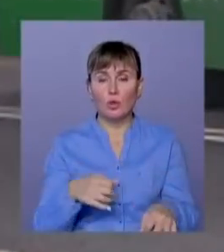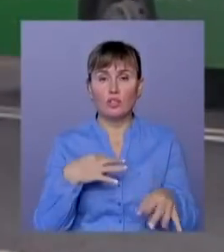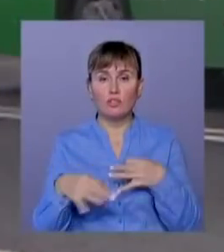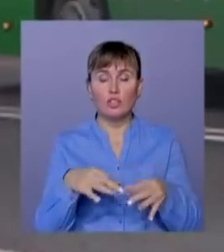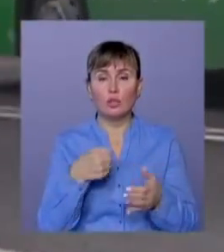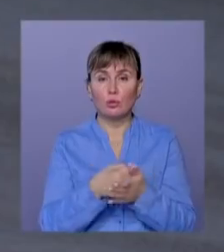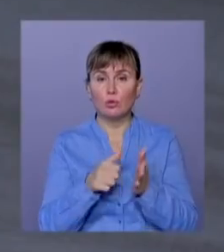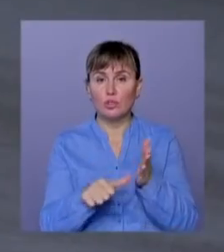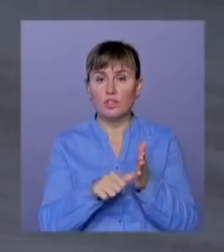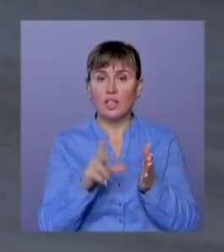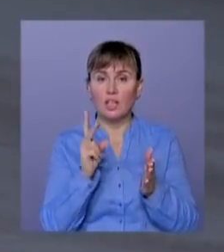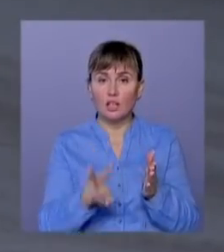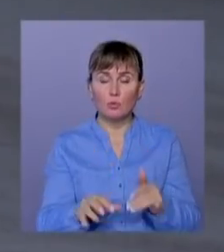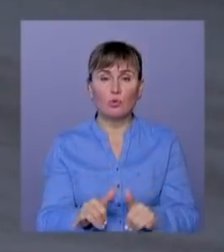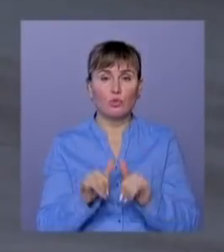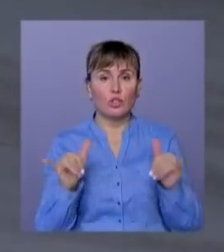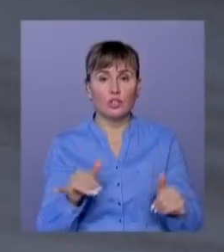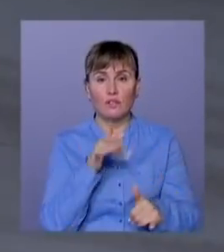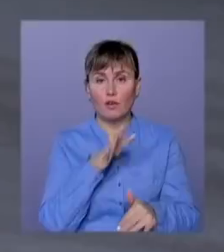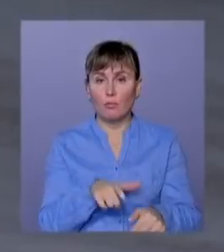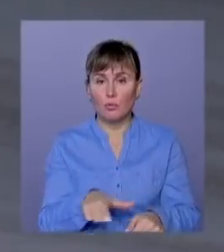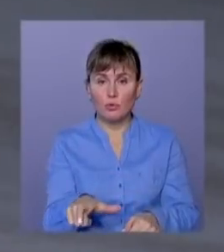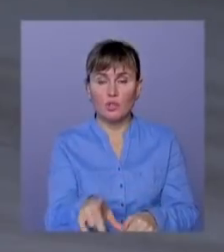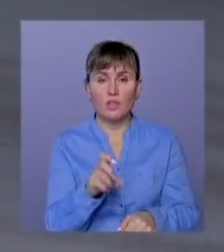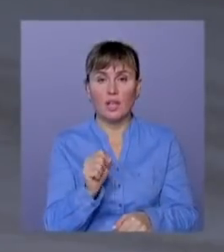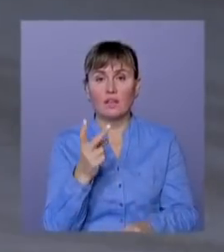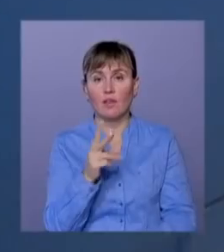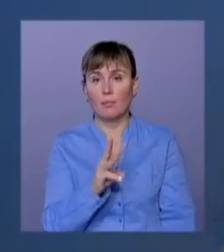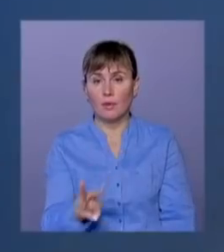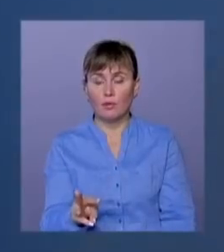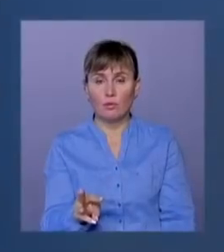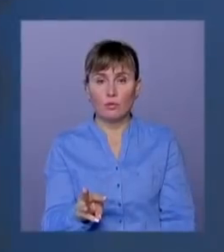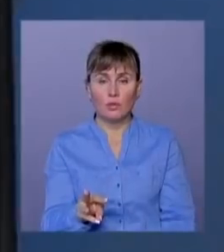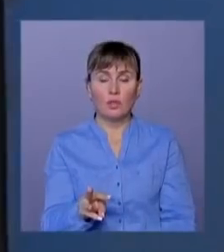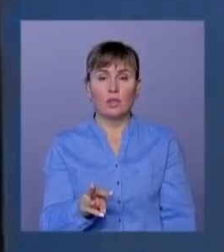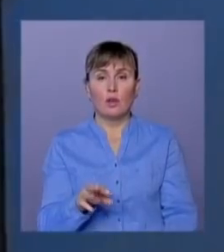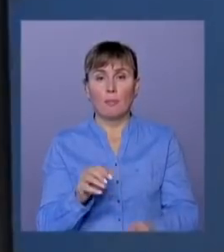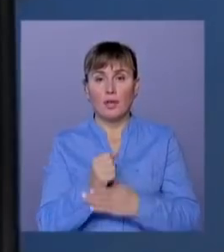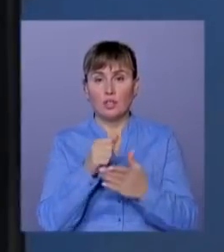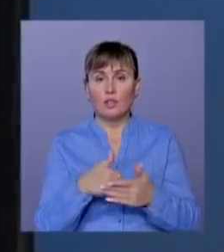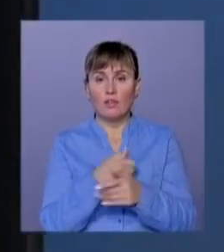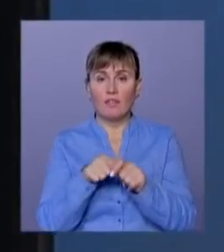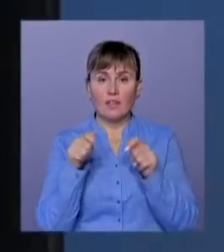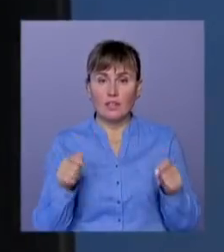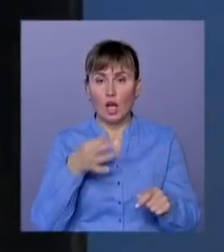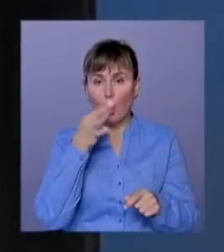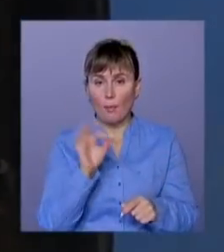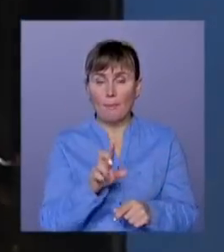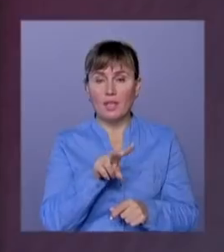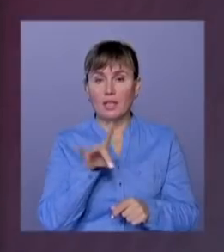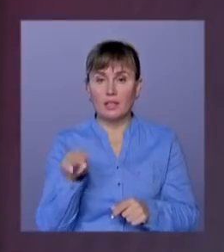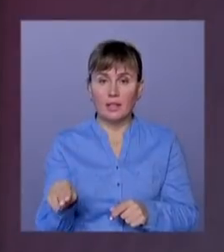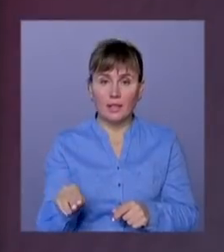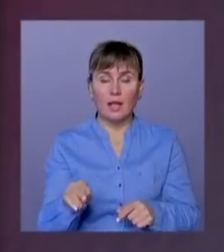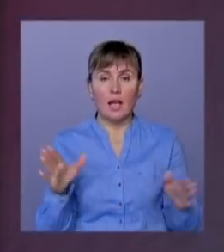до 60 км увеличит время в пути всего на 2 минуты. В поддержку нововведения также приводят опыт БРТ.